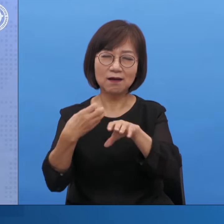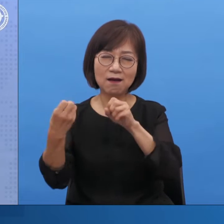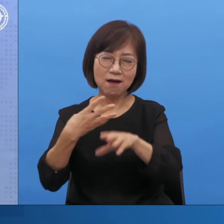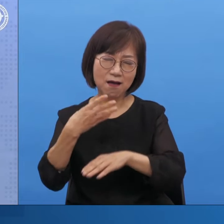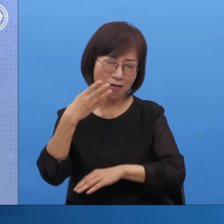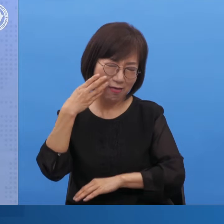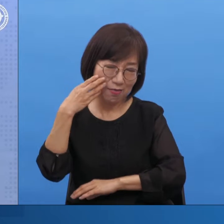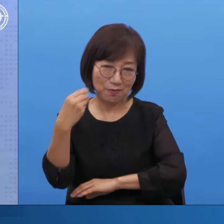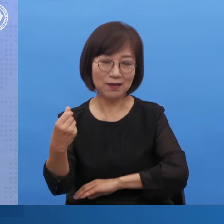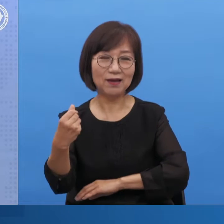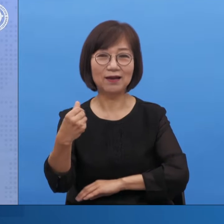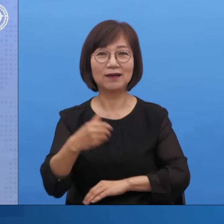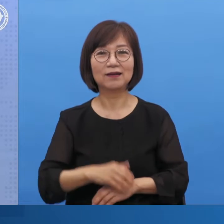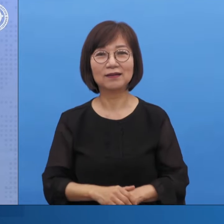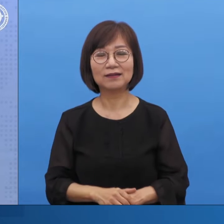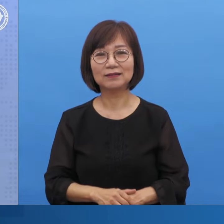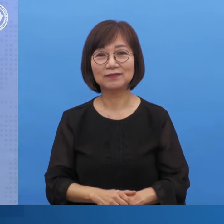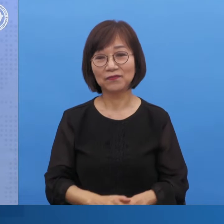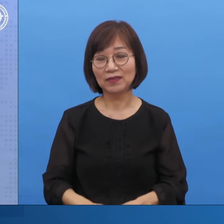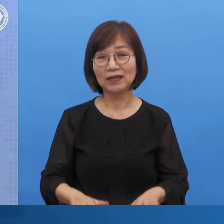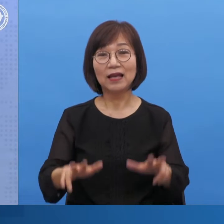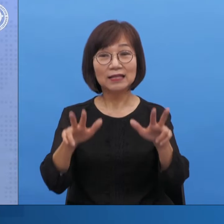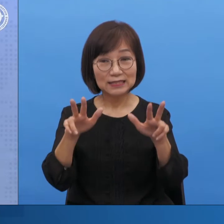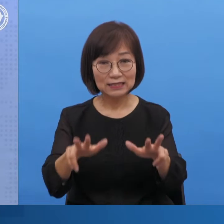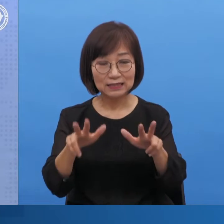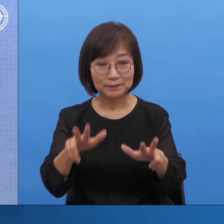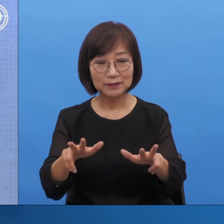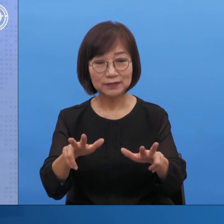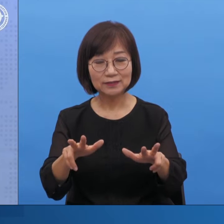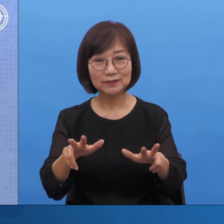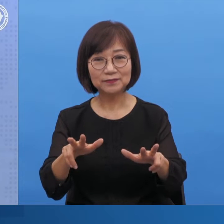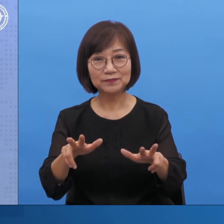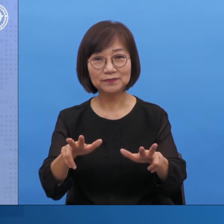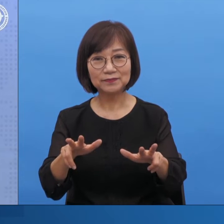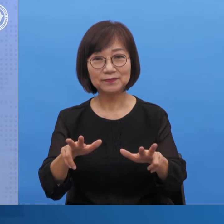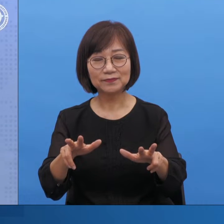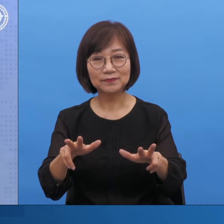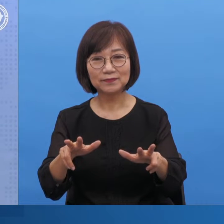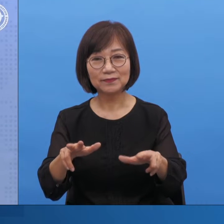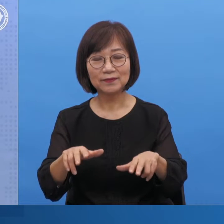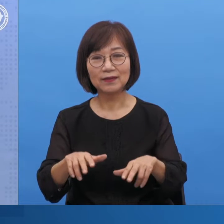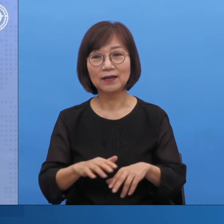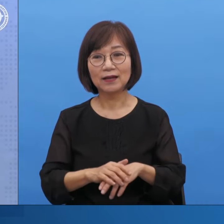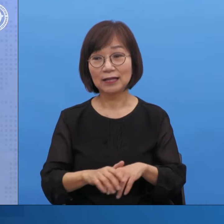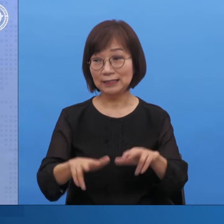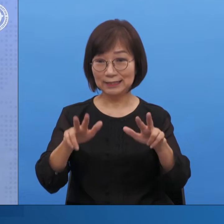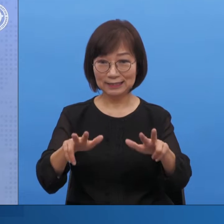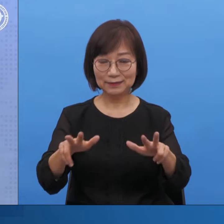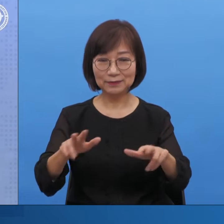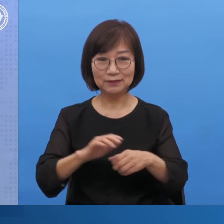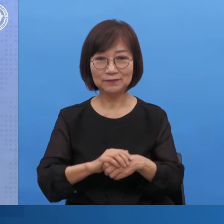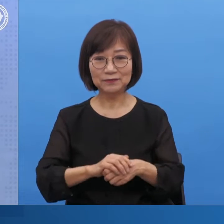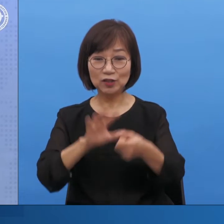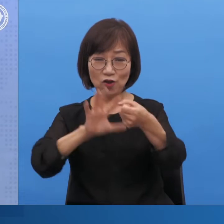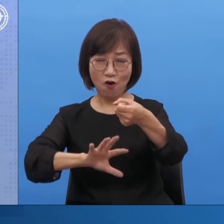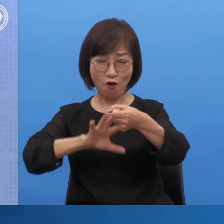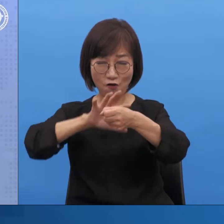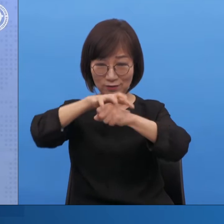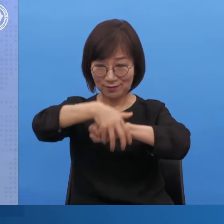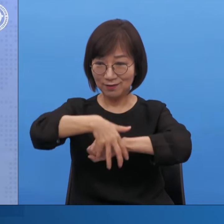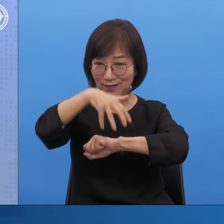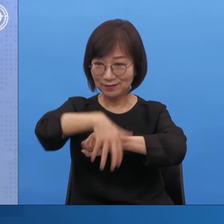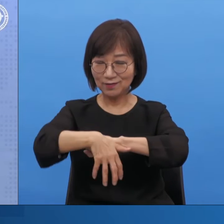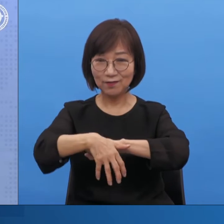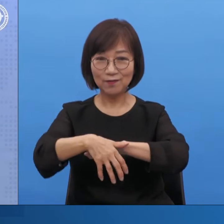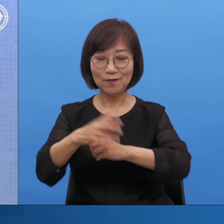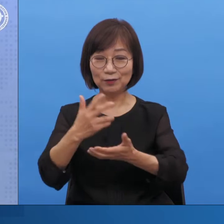이제 지금은 전 세계 여러분뿐만 우리 지금 방송 왜 중요시 하냐면은 전 세계가 메시지 같이 듣는다는 거죠. Now, why is